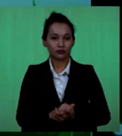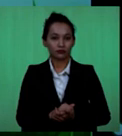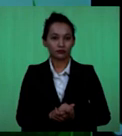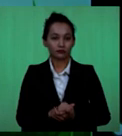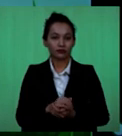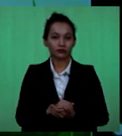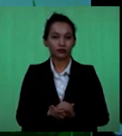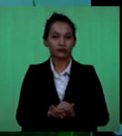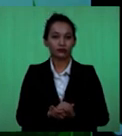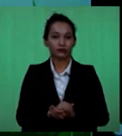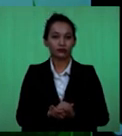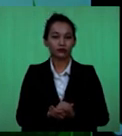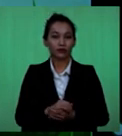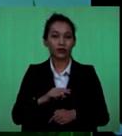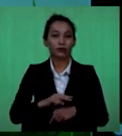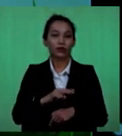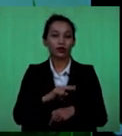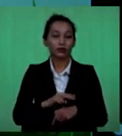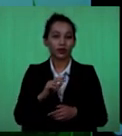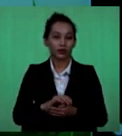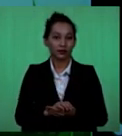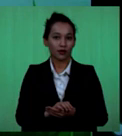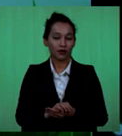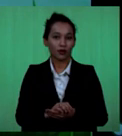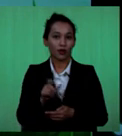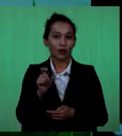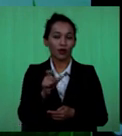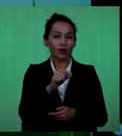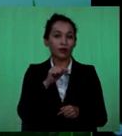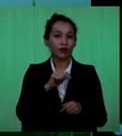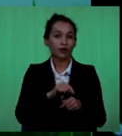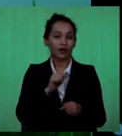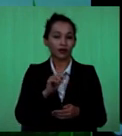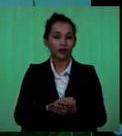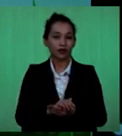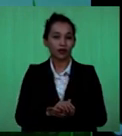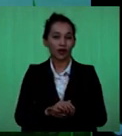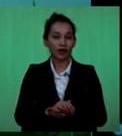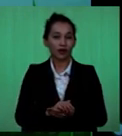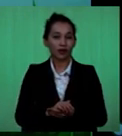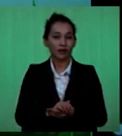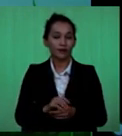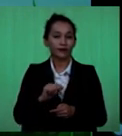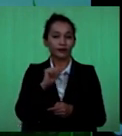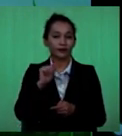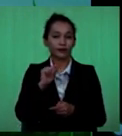Beshik tervatarman. Odamlarni chaqadigan chivin, qora pashshalarni tutib